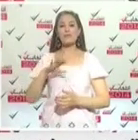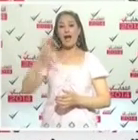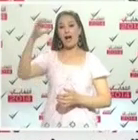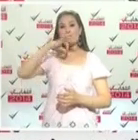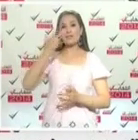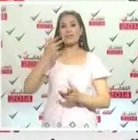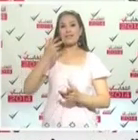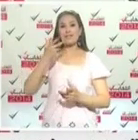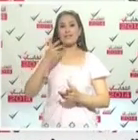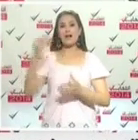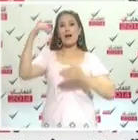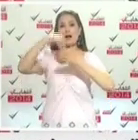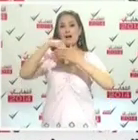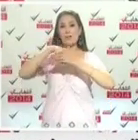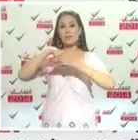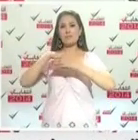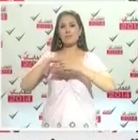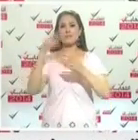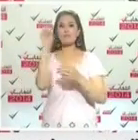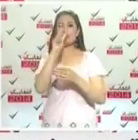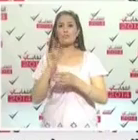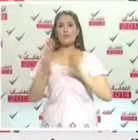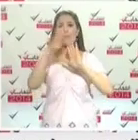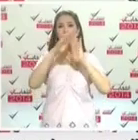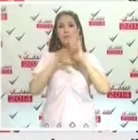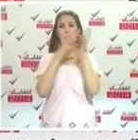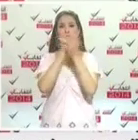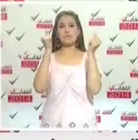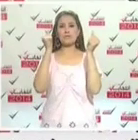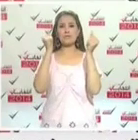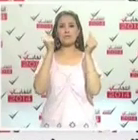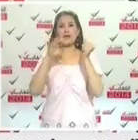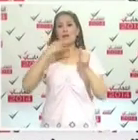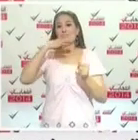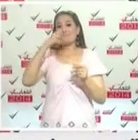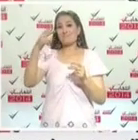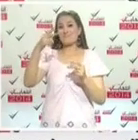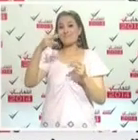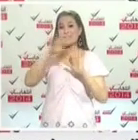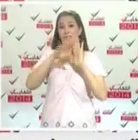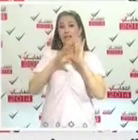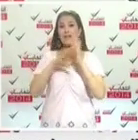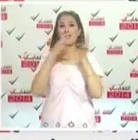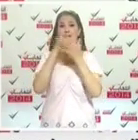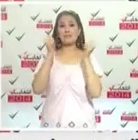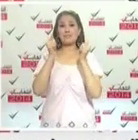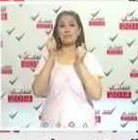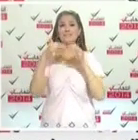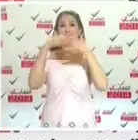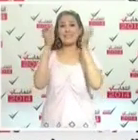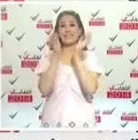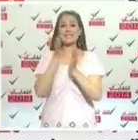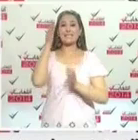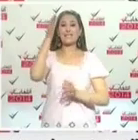تووا كي قبل ما تنتخب امشي شوف البرامج خاطر ما نجمش نتكلموا على برنامج افاق تونس وهو مسكين موت